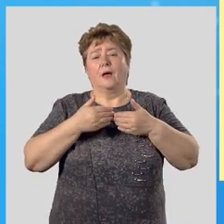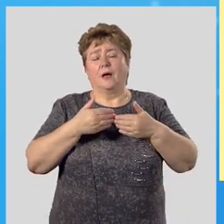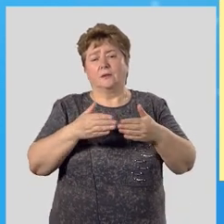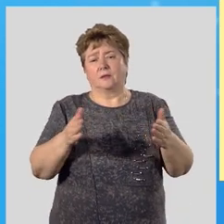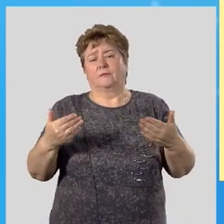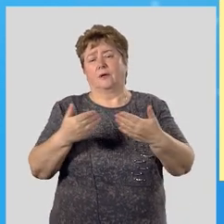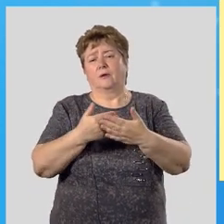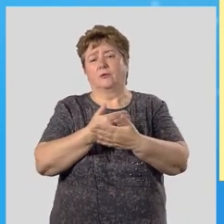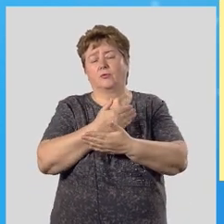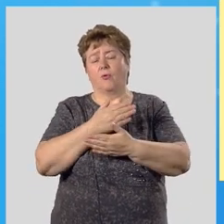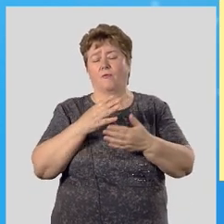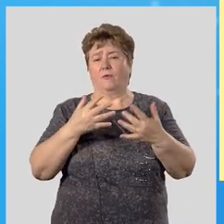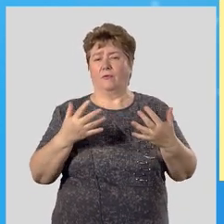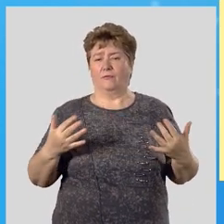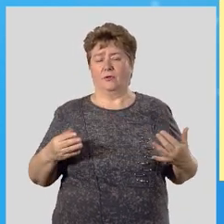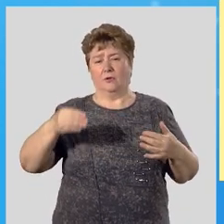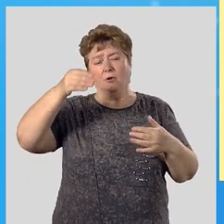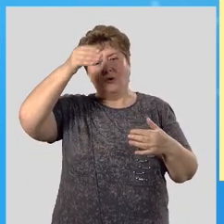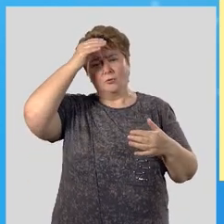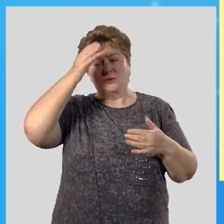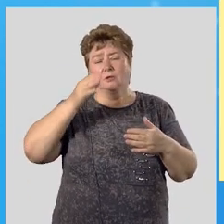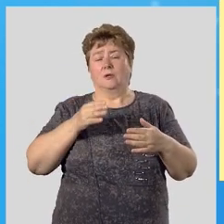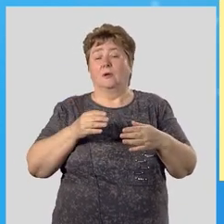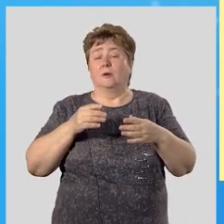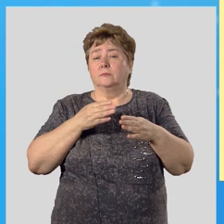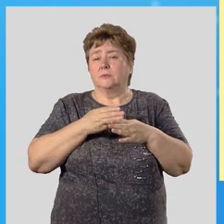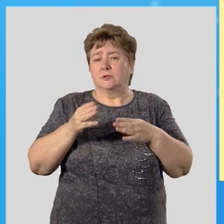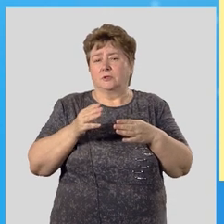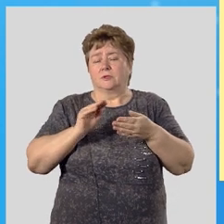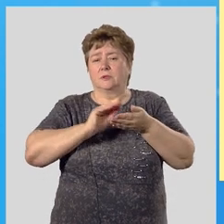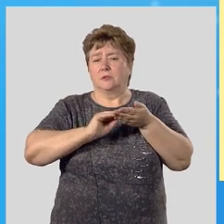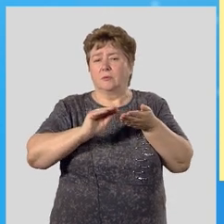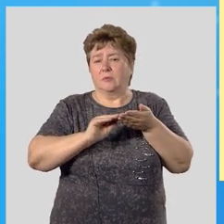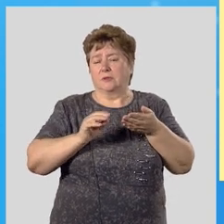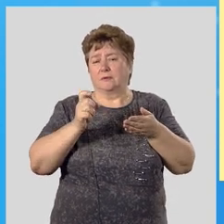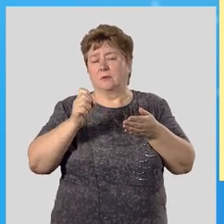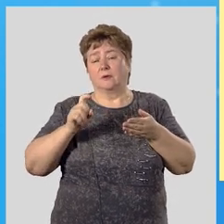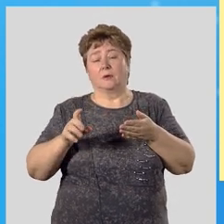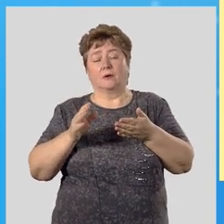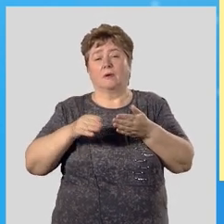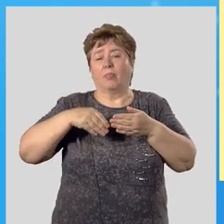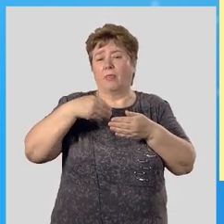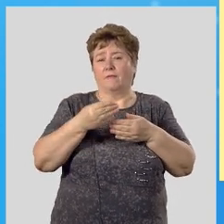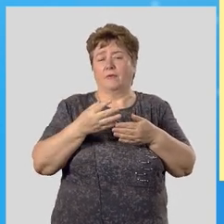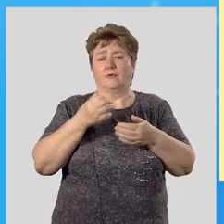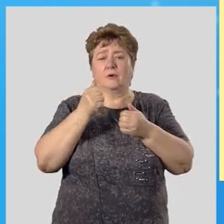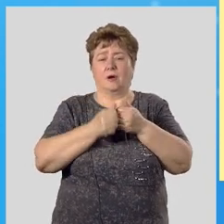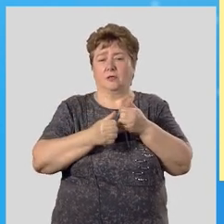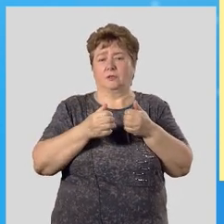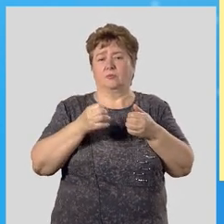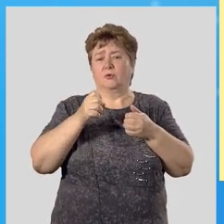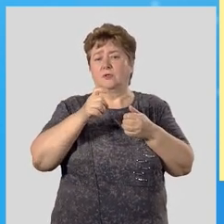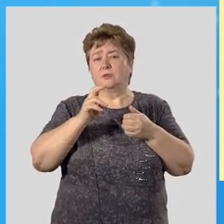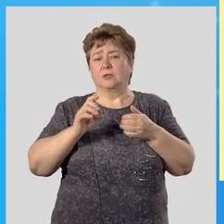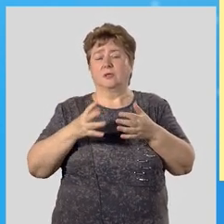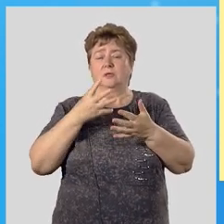Открывая новые виды, ученые детально описывали их и присваивали каждому из